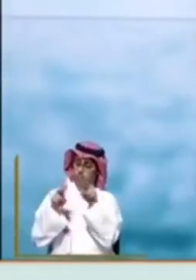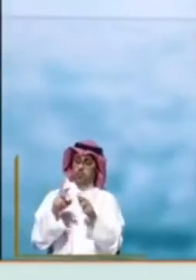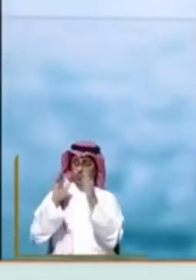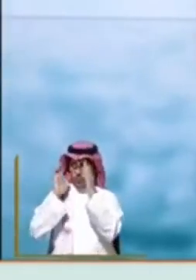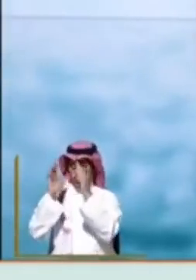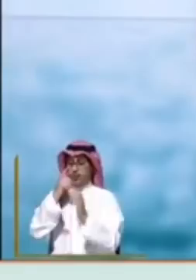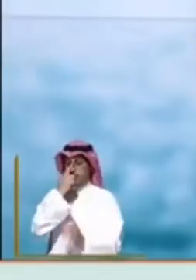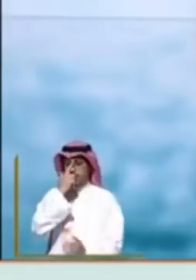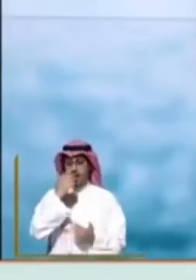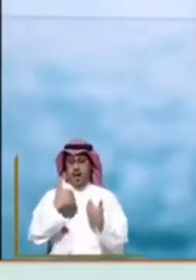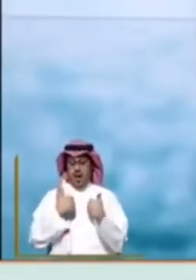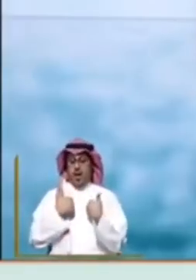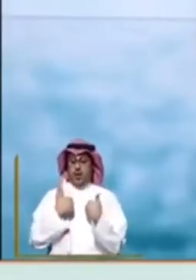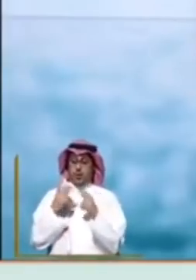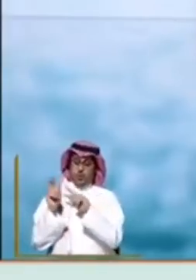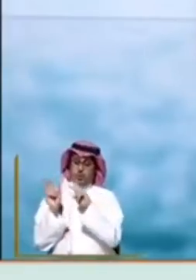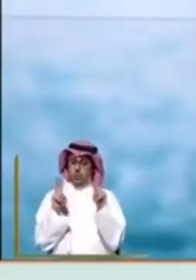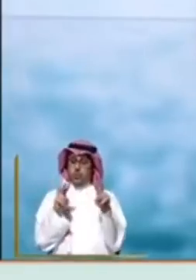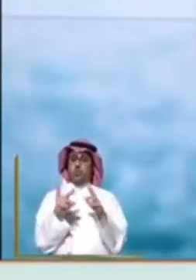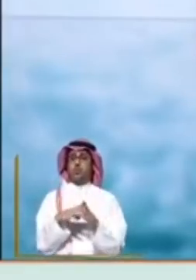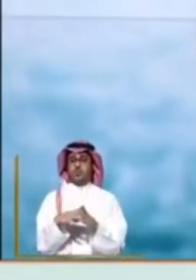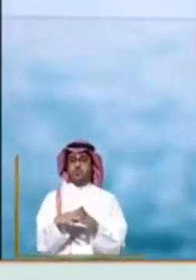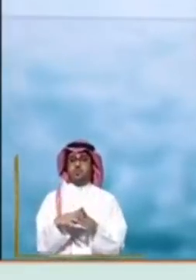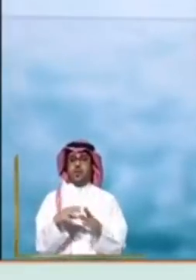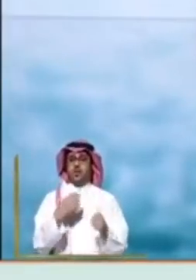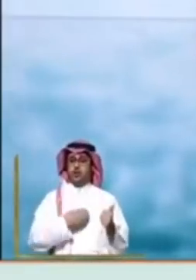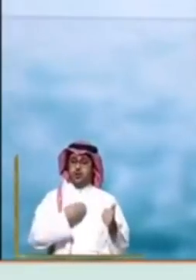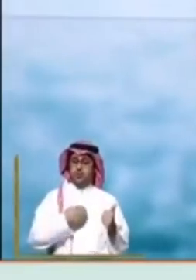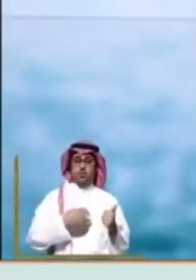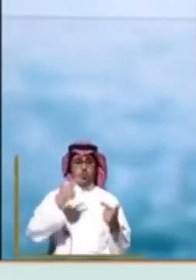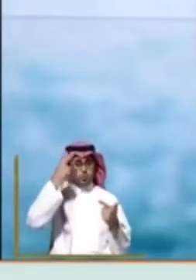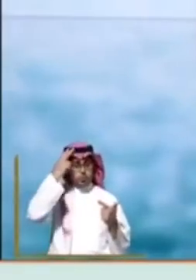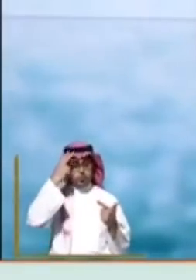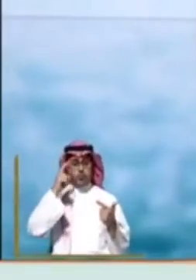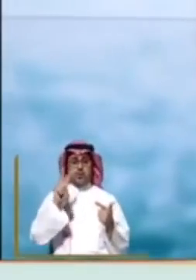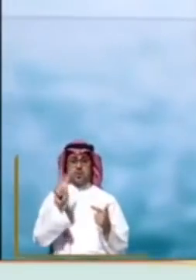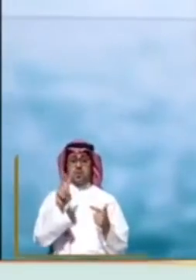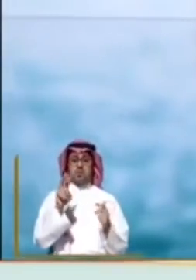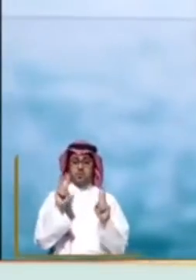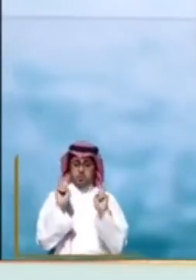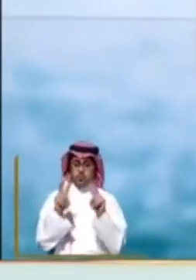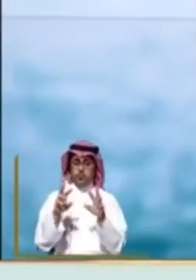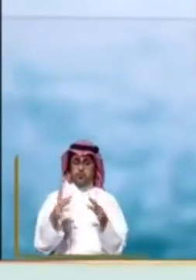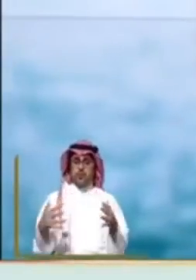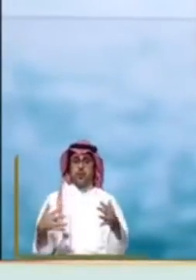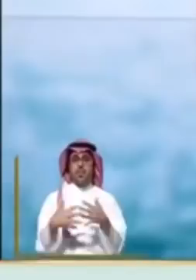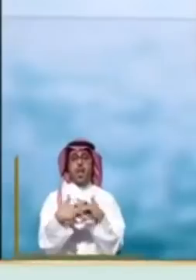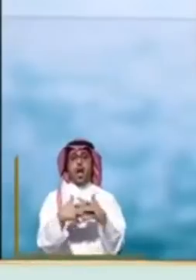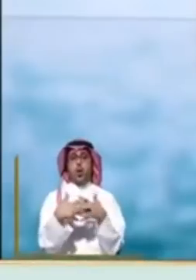لكن نحن نلاحظ ويلاحظ الجميع من مقيمين ومواطنين أيضا التكامل